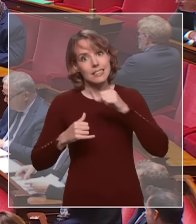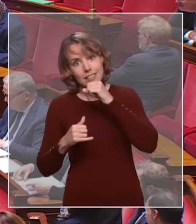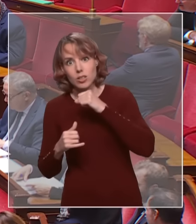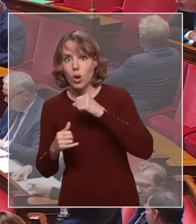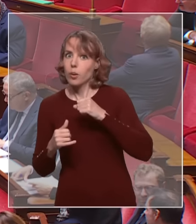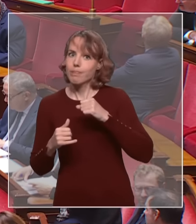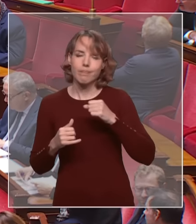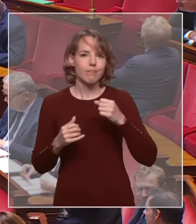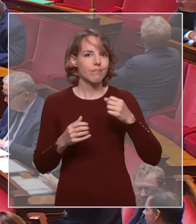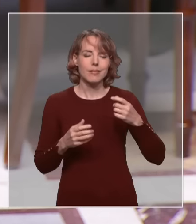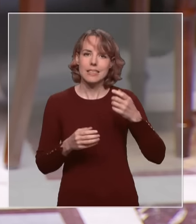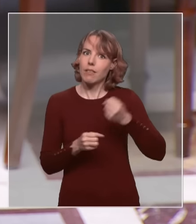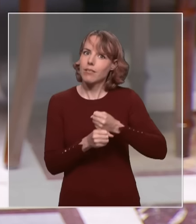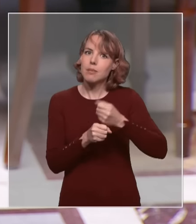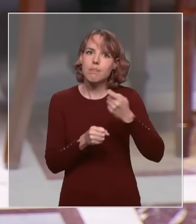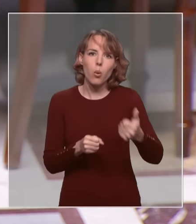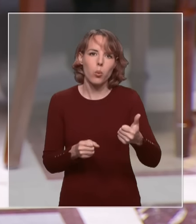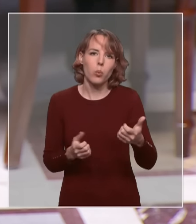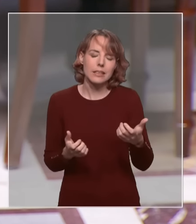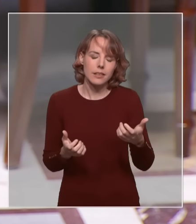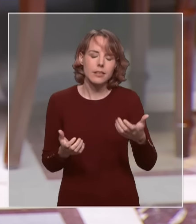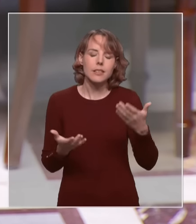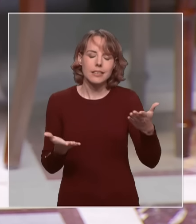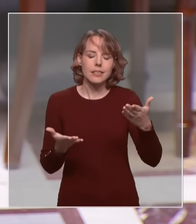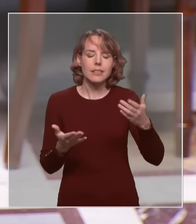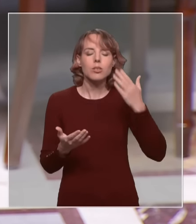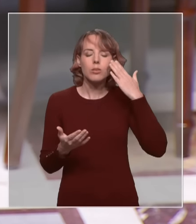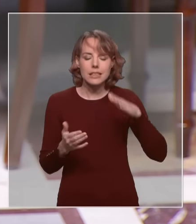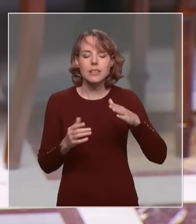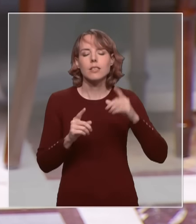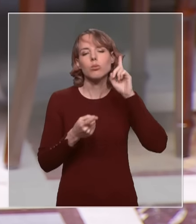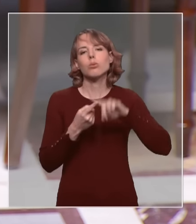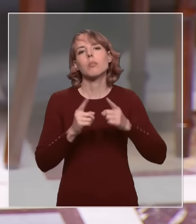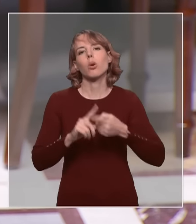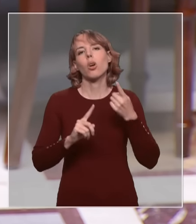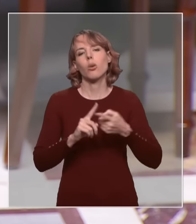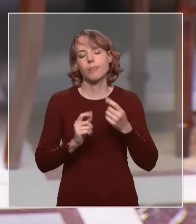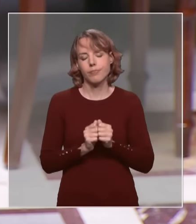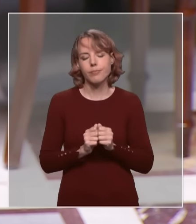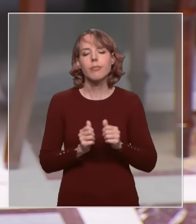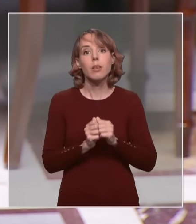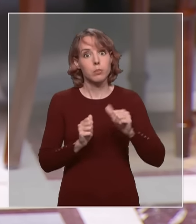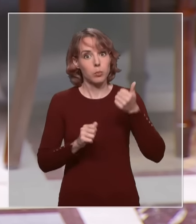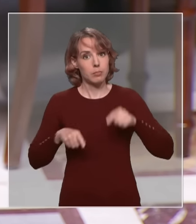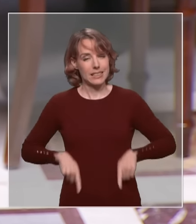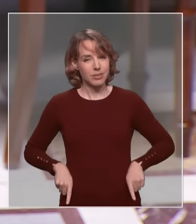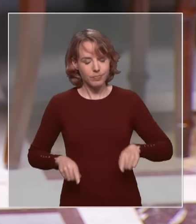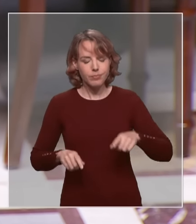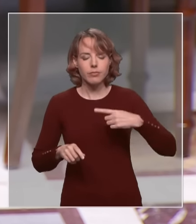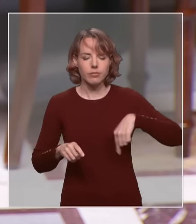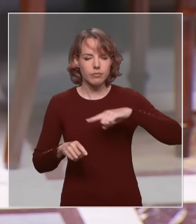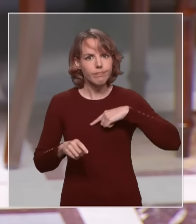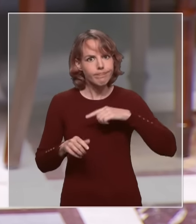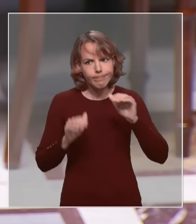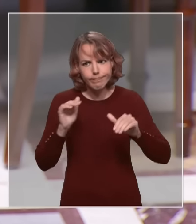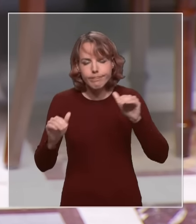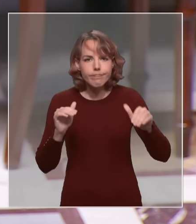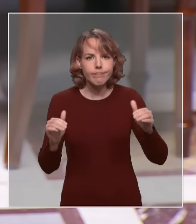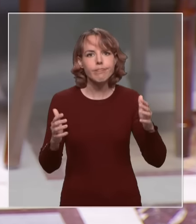cette question vous est chère. Nous avons, avec le Premier ministre, relancé la question et de l'assurance chômage et de l'emploi des